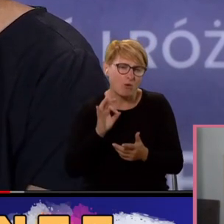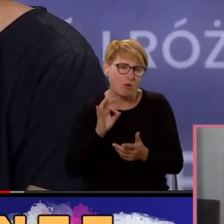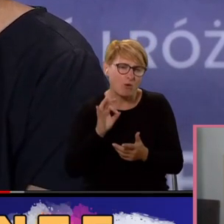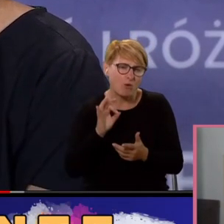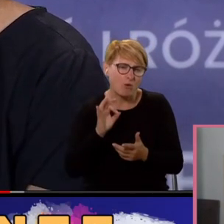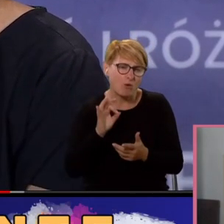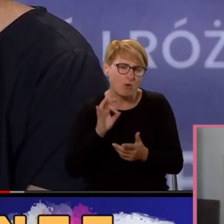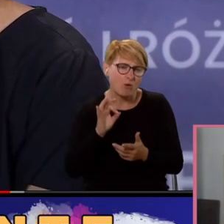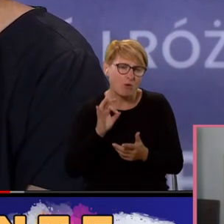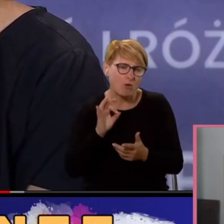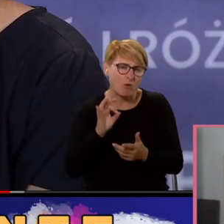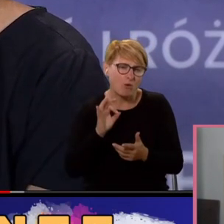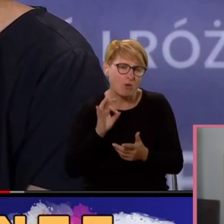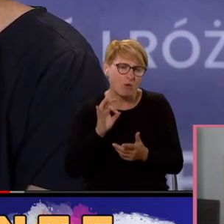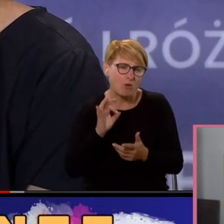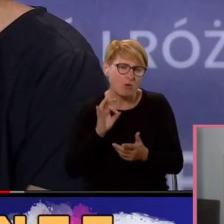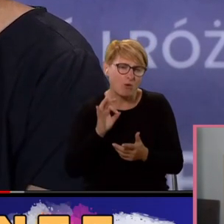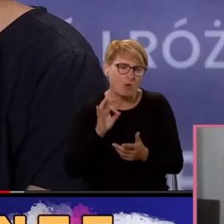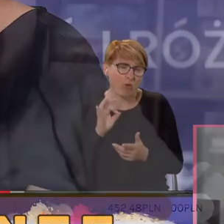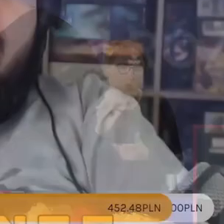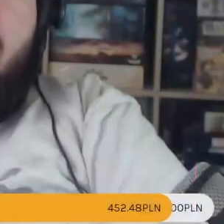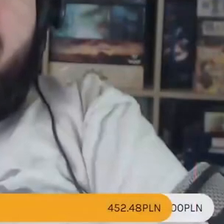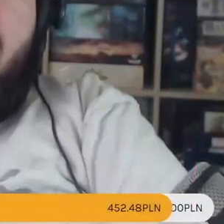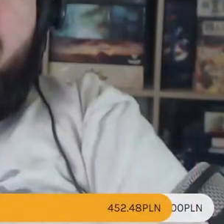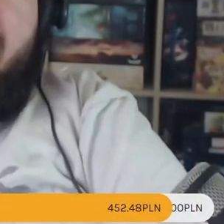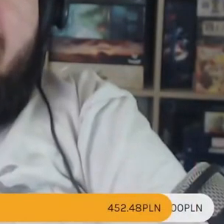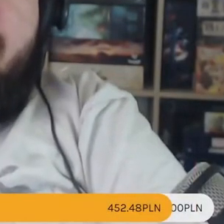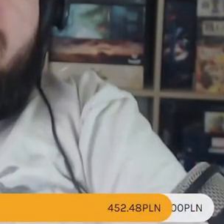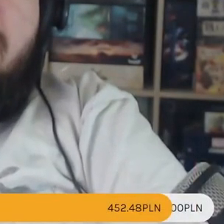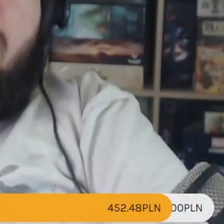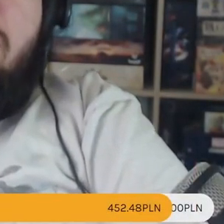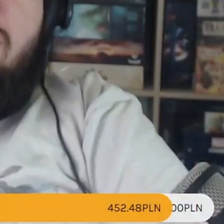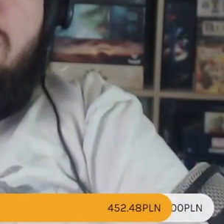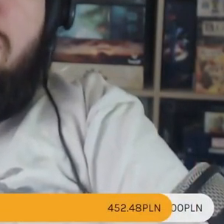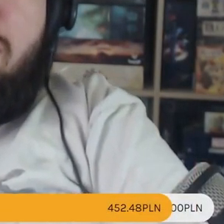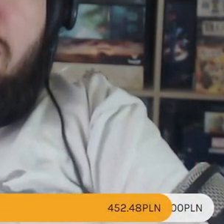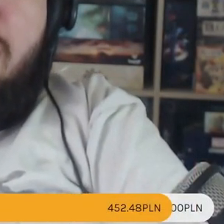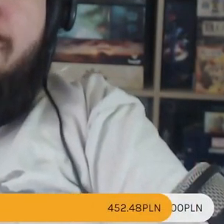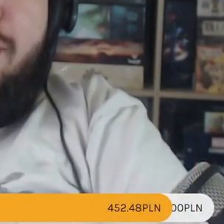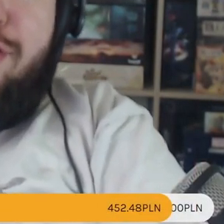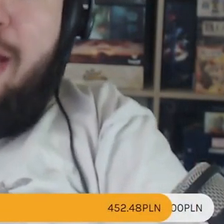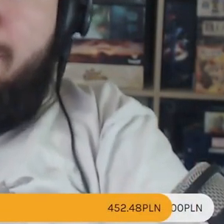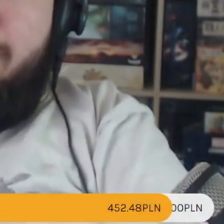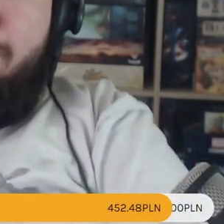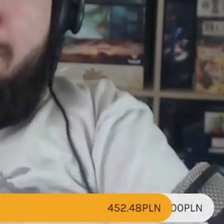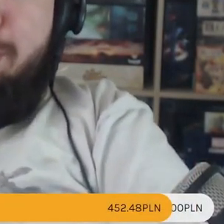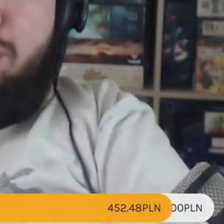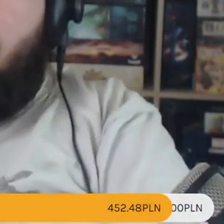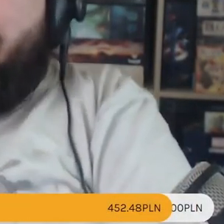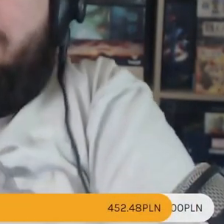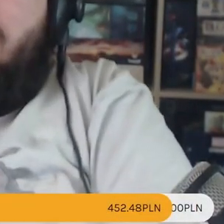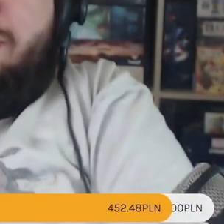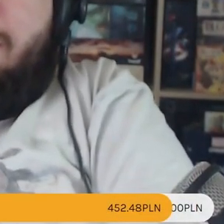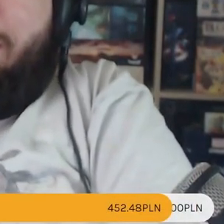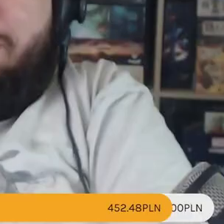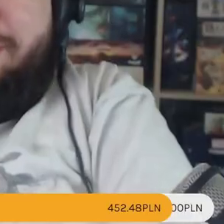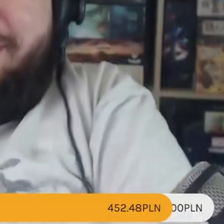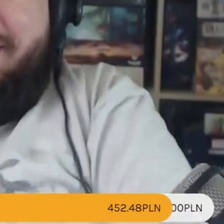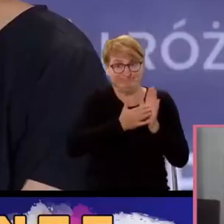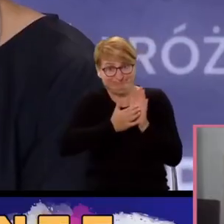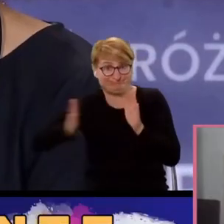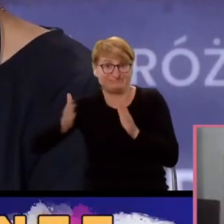Zacznę odpowiedzieć na pytanie od nieodpowiedzenia na pytanie, ponieważ pytanie brzmiało idiotycznie, więc ja po prostu powiem coś zupełnie